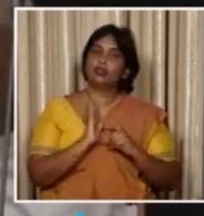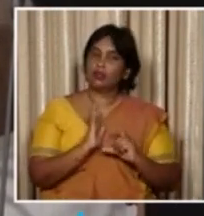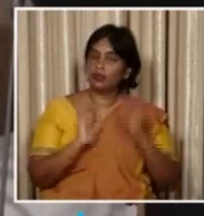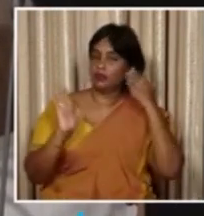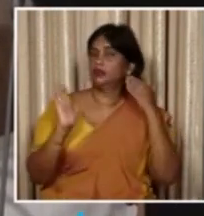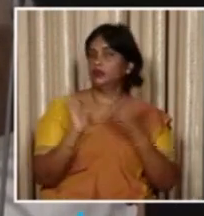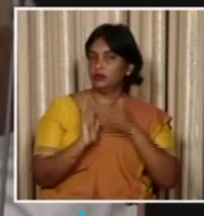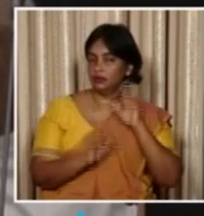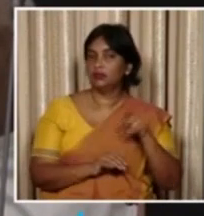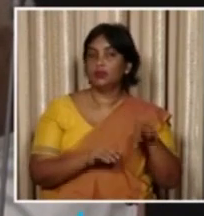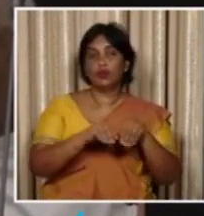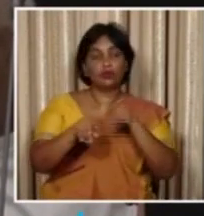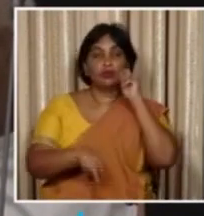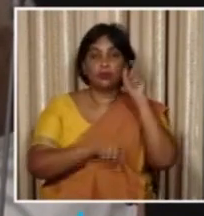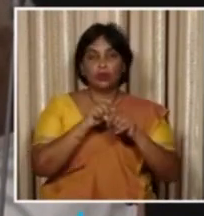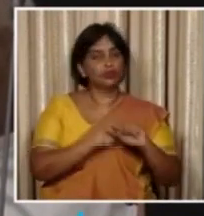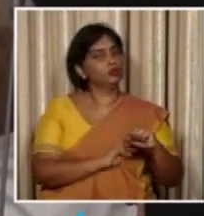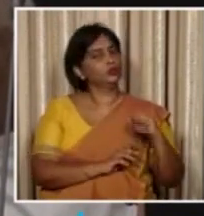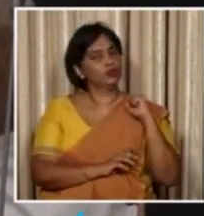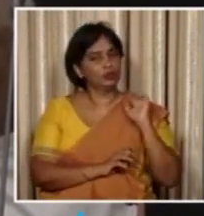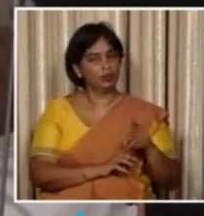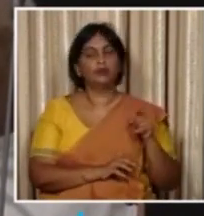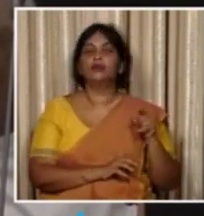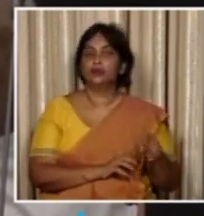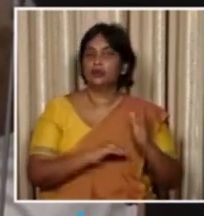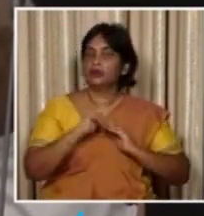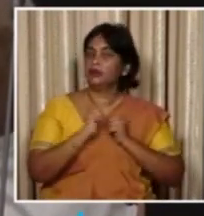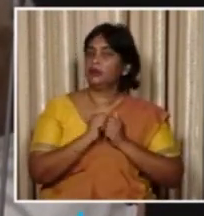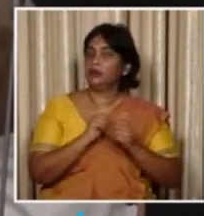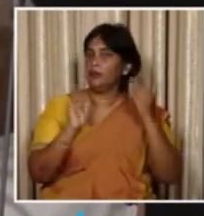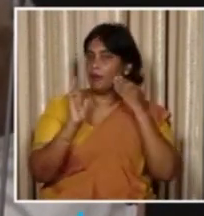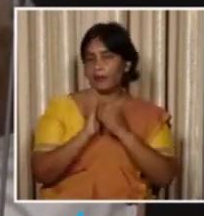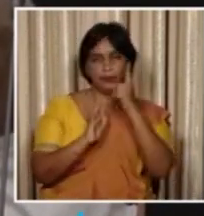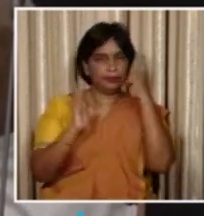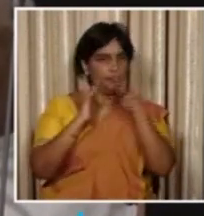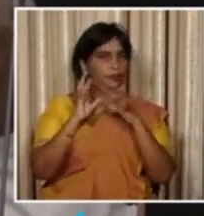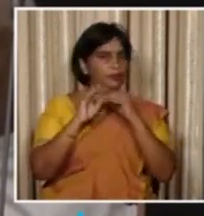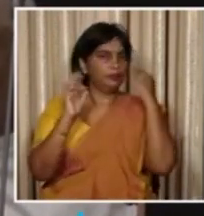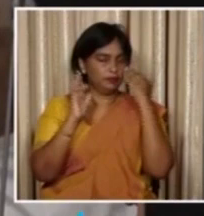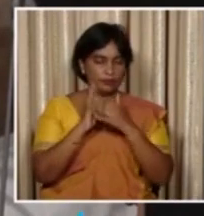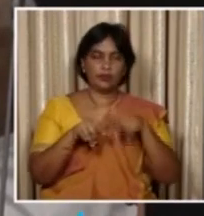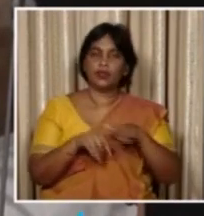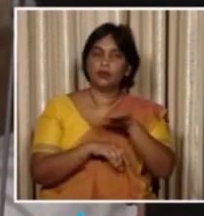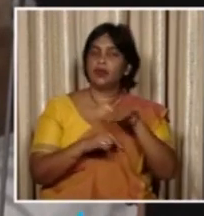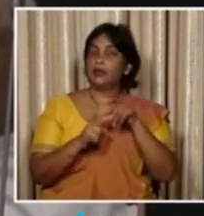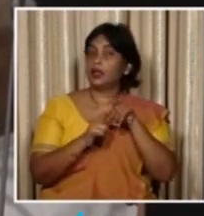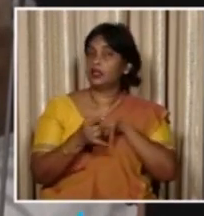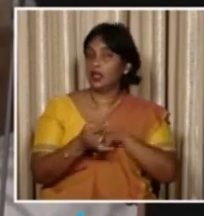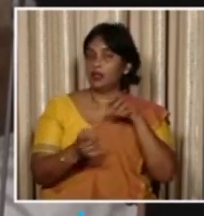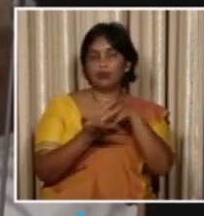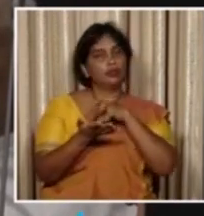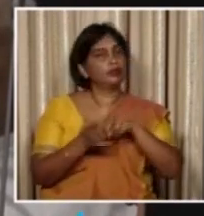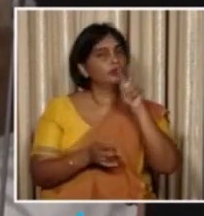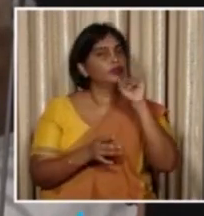පදනම් කරගෙන ගොවි ජනතාව ශක්තිමත් කිරීම මෙම වැඩපිළිවෙලේ එක් අරමුණ. දැනට ප්‍රාදේශීය ලේකම් කොට්ටාස